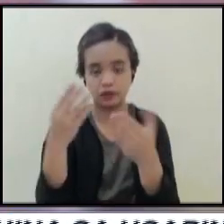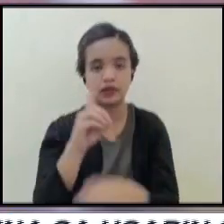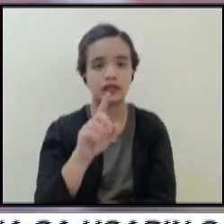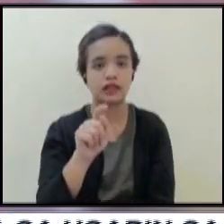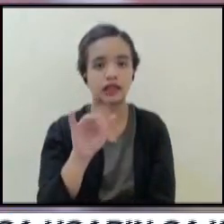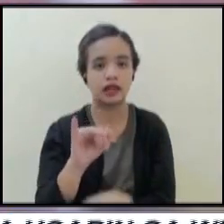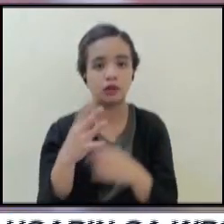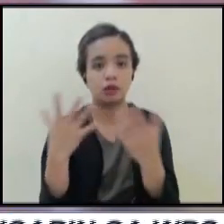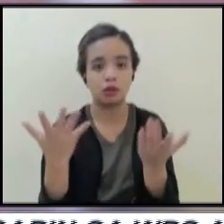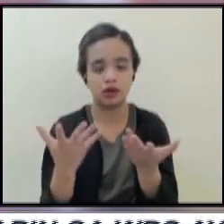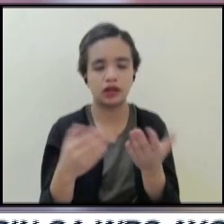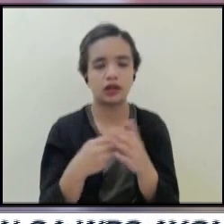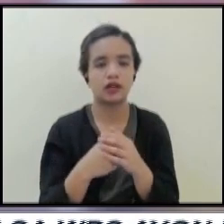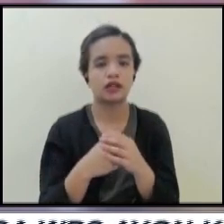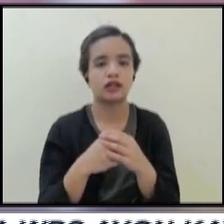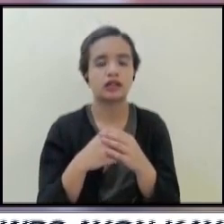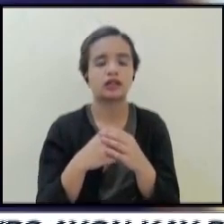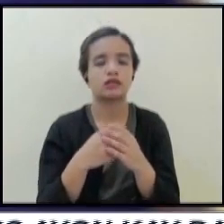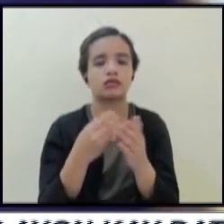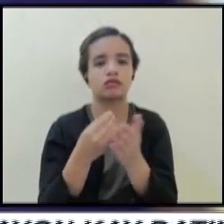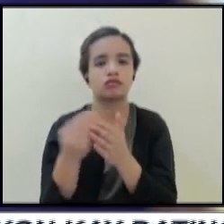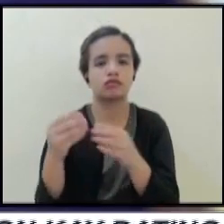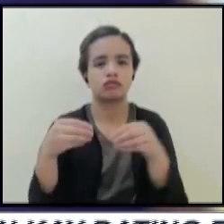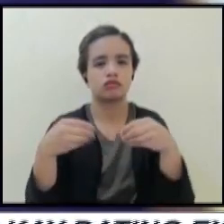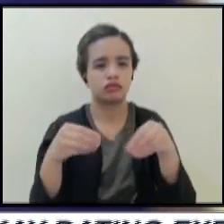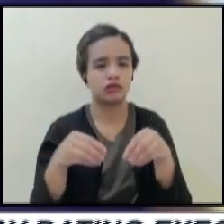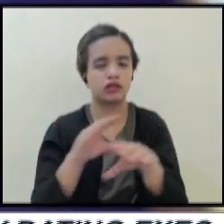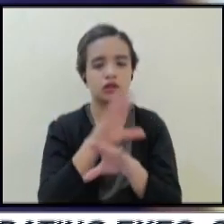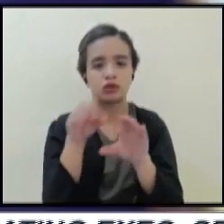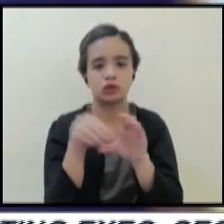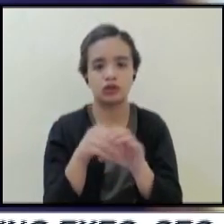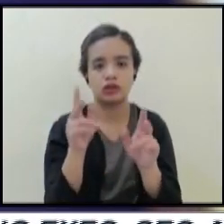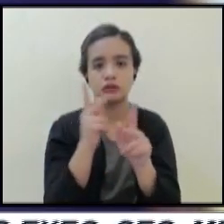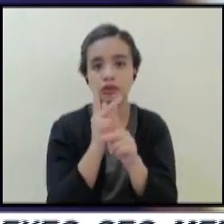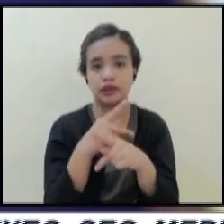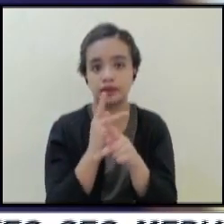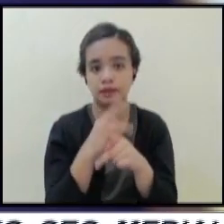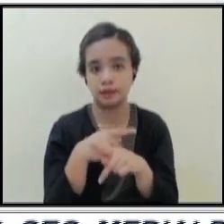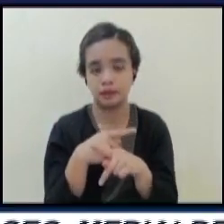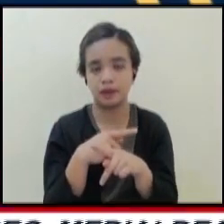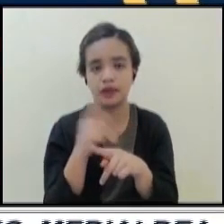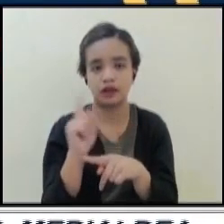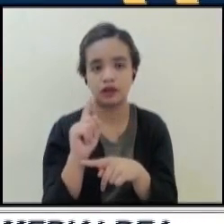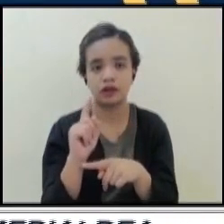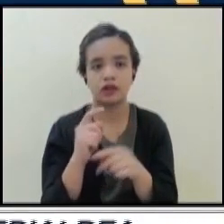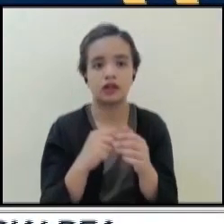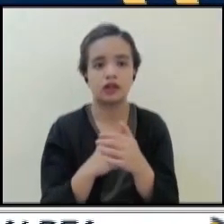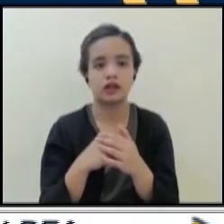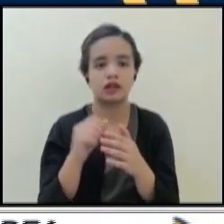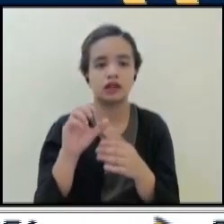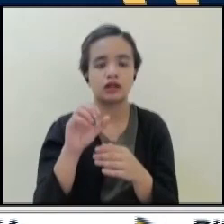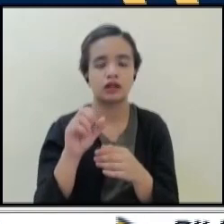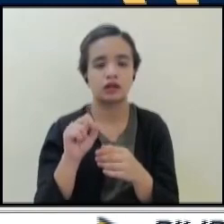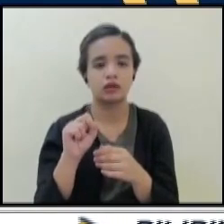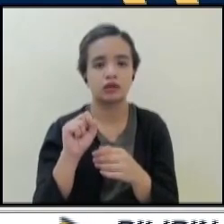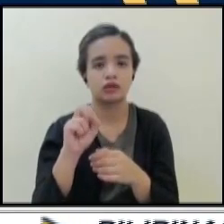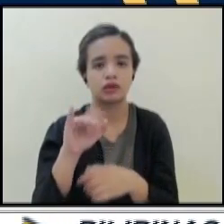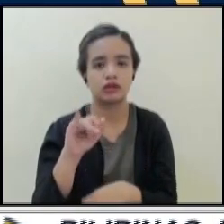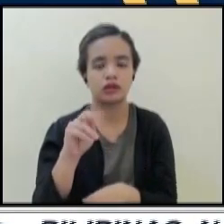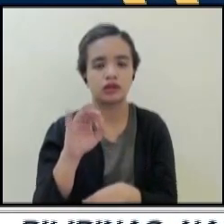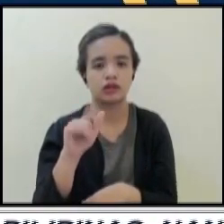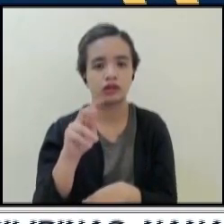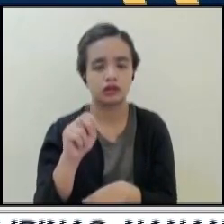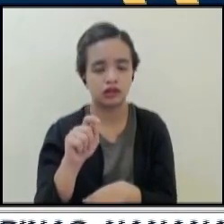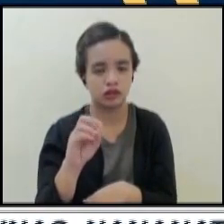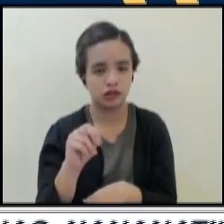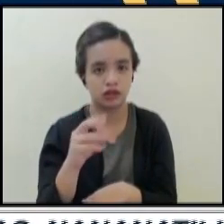bilihin. Tutukuyin ito ang mga produktong nagpatupad ng shrinkflation. Bilang tulong po sa ating mga